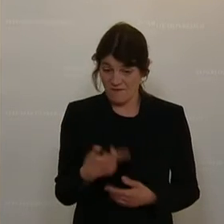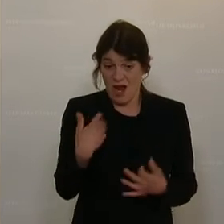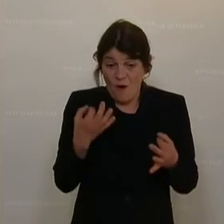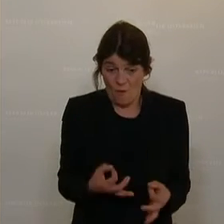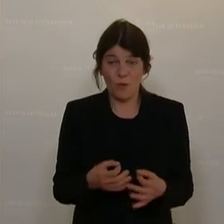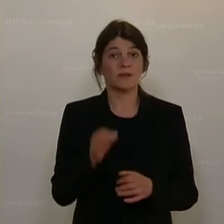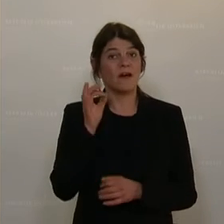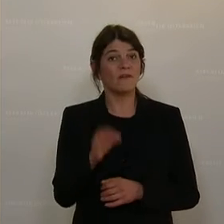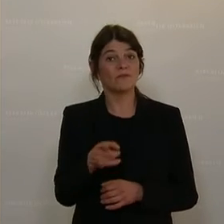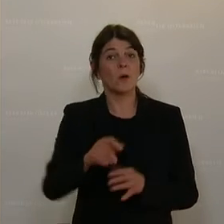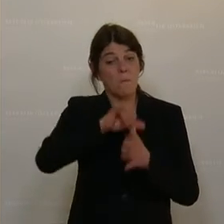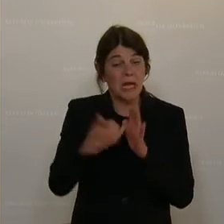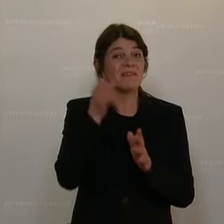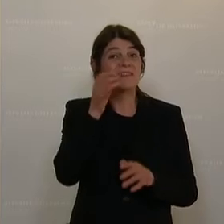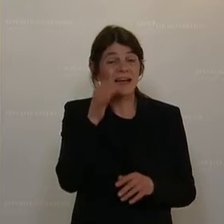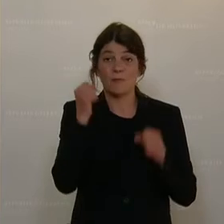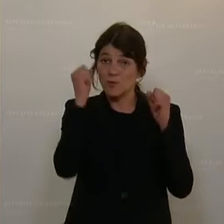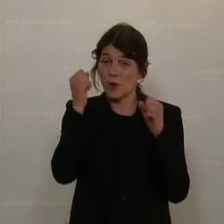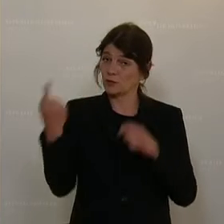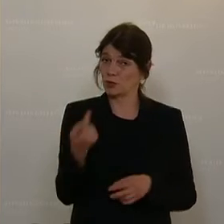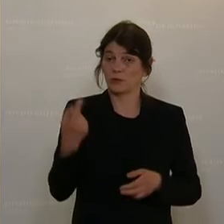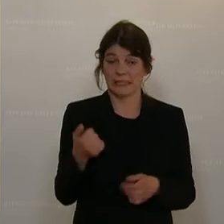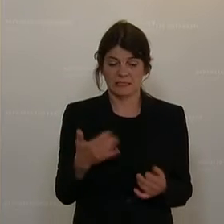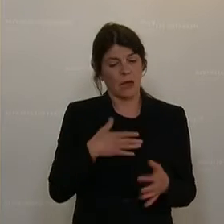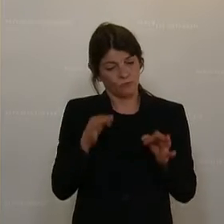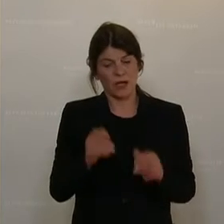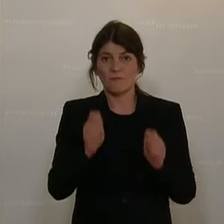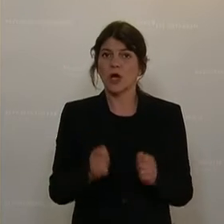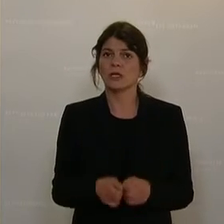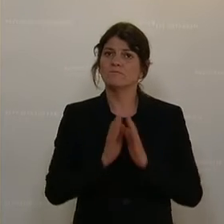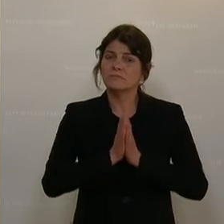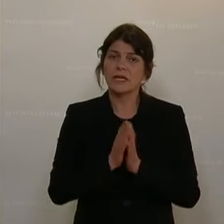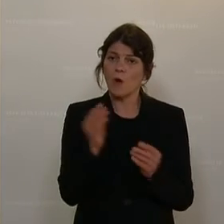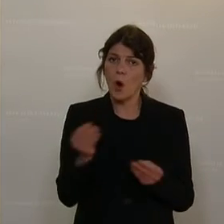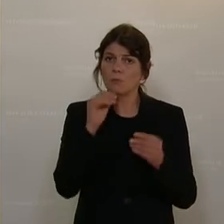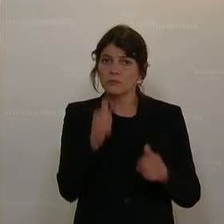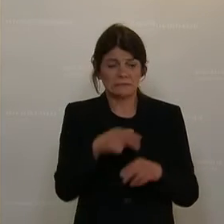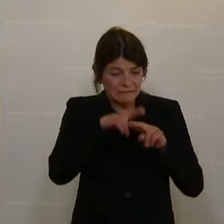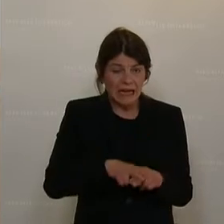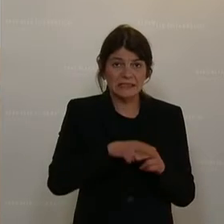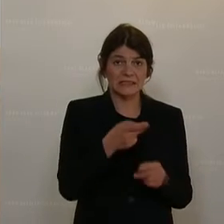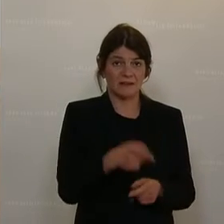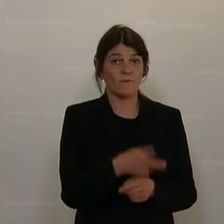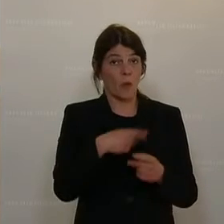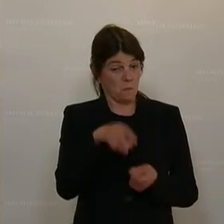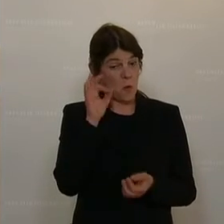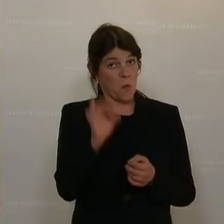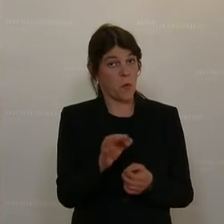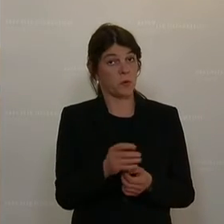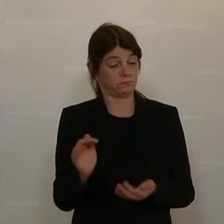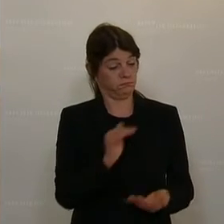das Projekt der täglichen Turnstunde. Und da komme ich zu meinem konkreten Vorschlag. Warum nehmen Sie nicht einen allfälligen Rest dieses gut